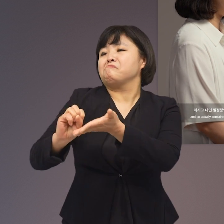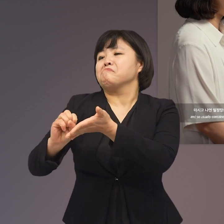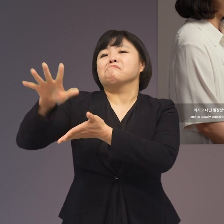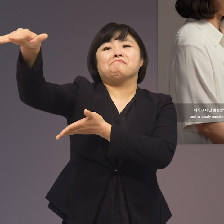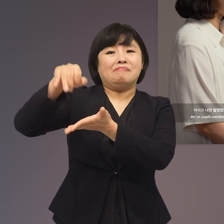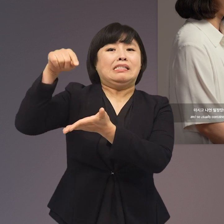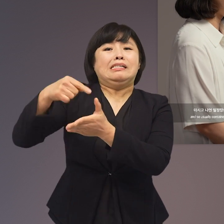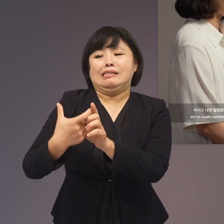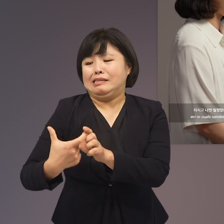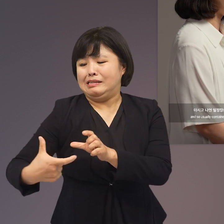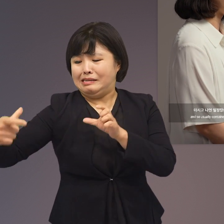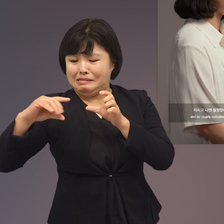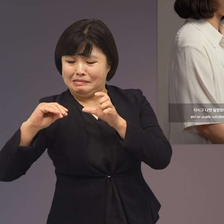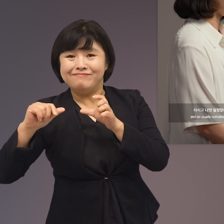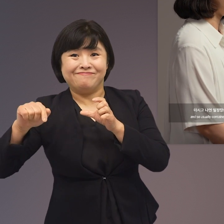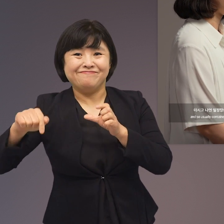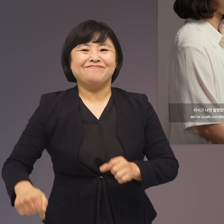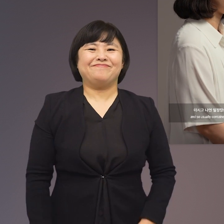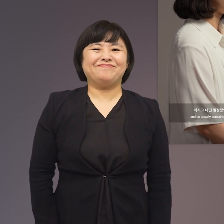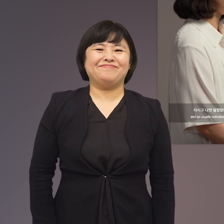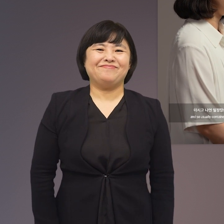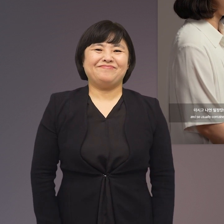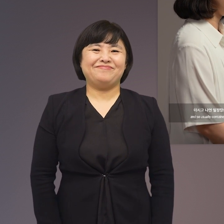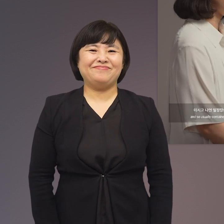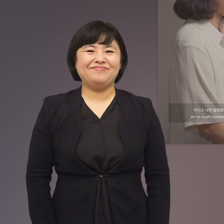나면 일정량의 찌꺼기가 남았거든요.